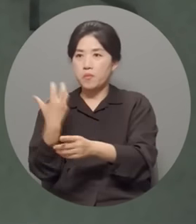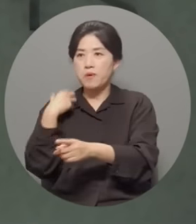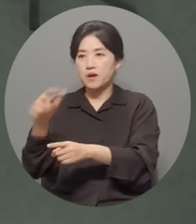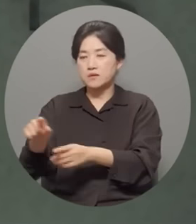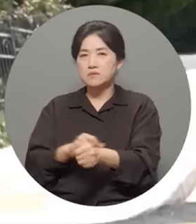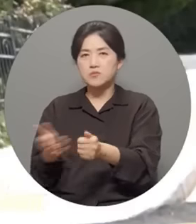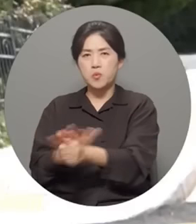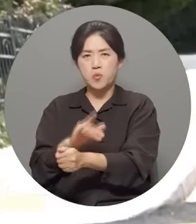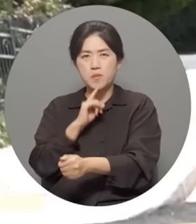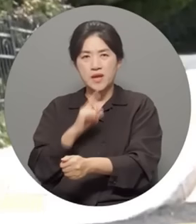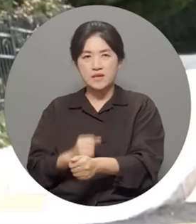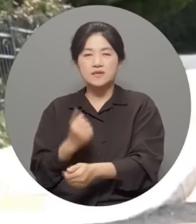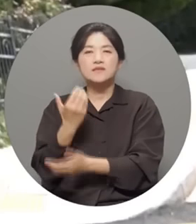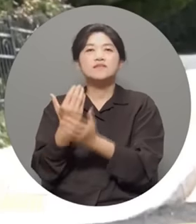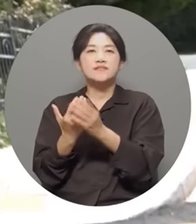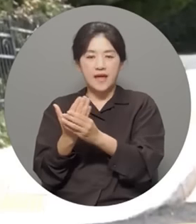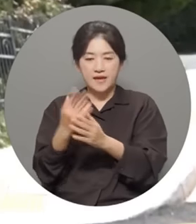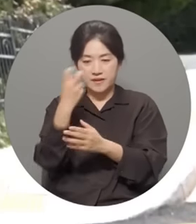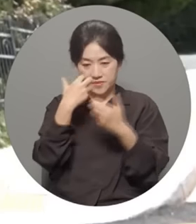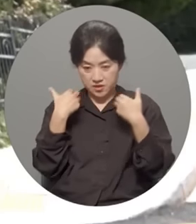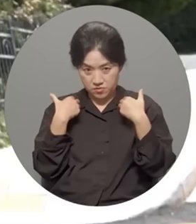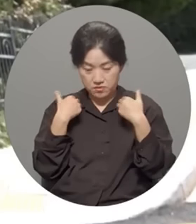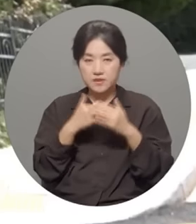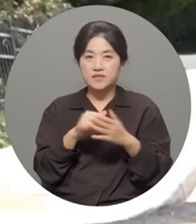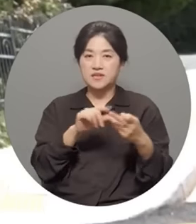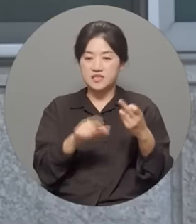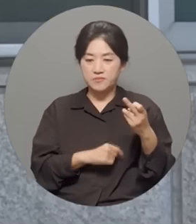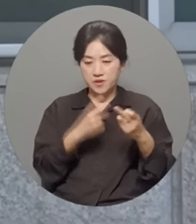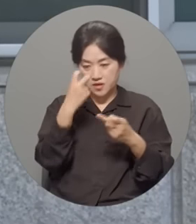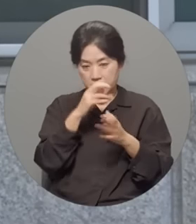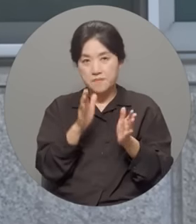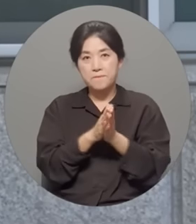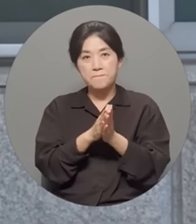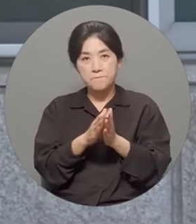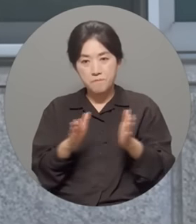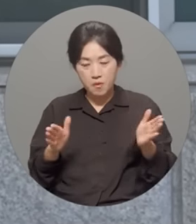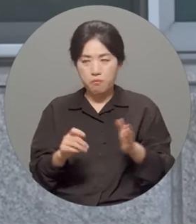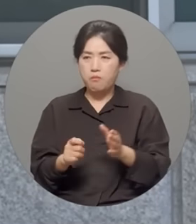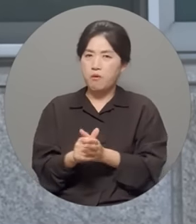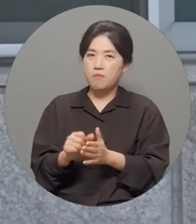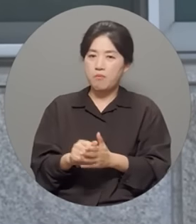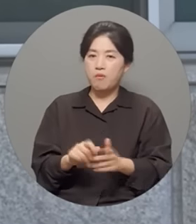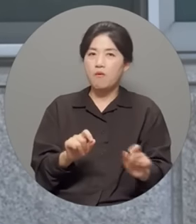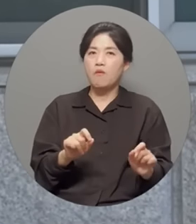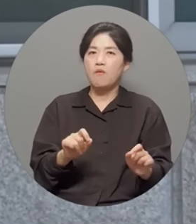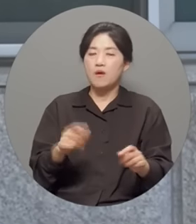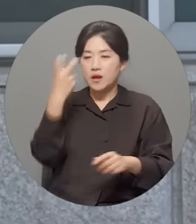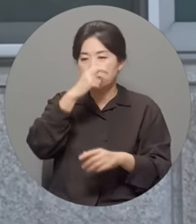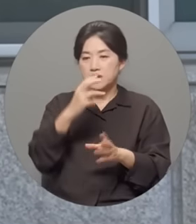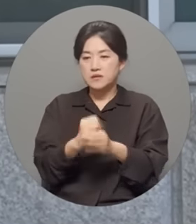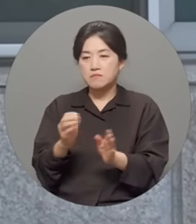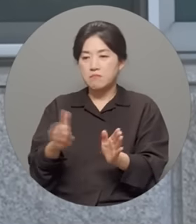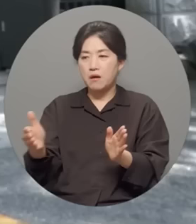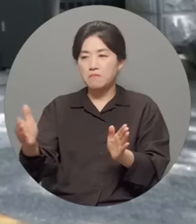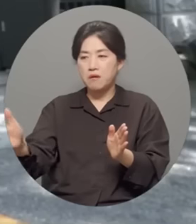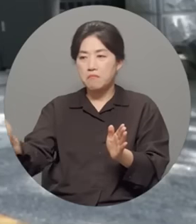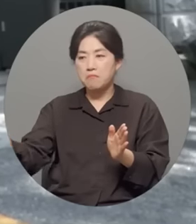주장이었습니다. 감사원은 그해 12월 감사에 착수했지만 이례적으로 5차례나 감사 기간을